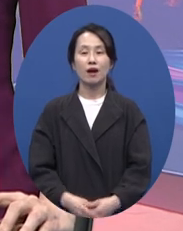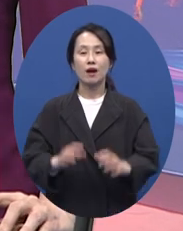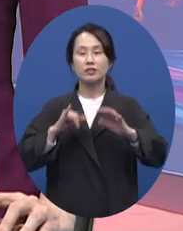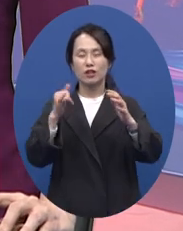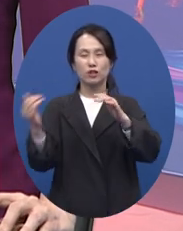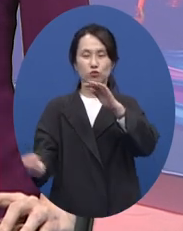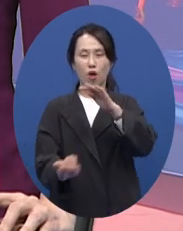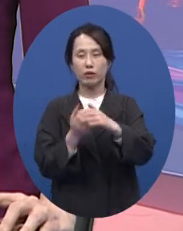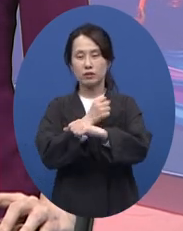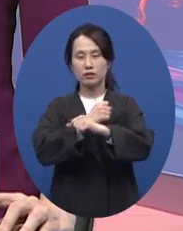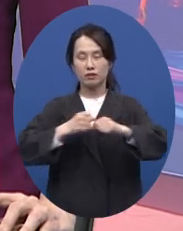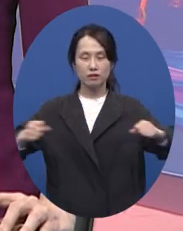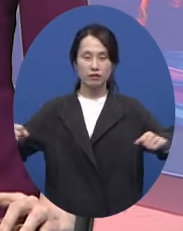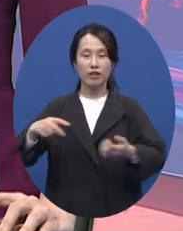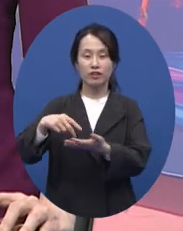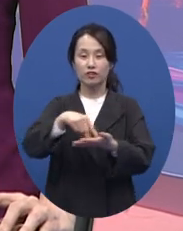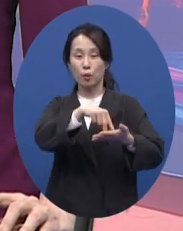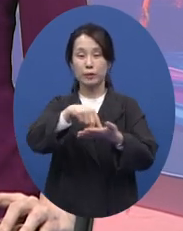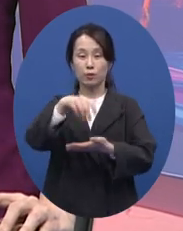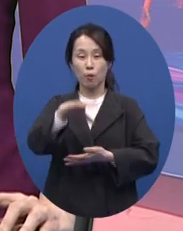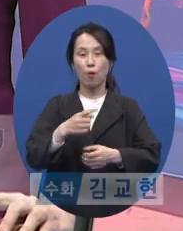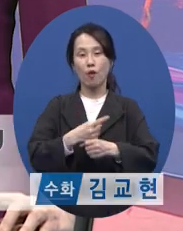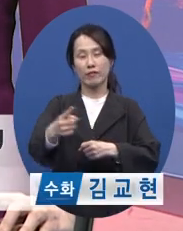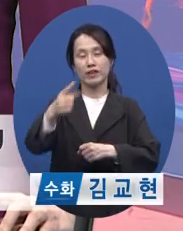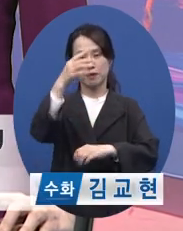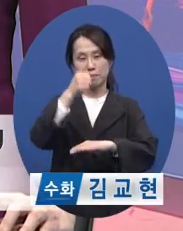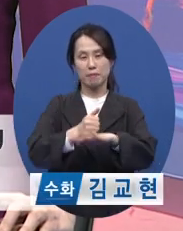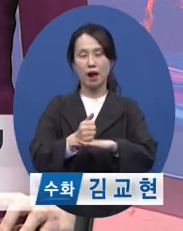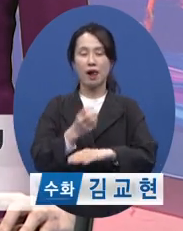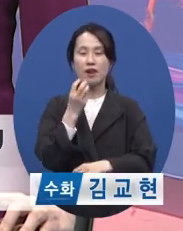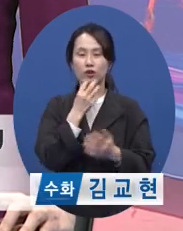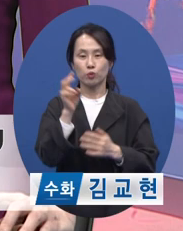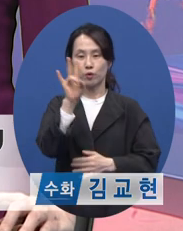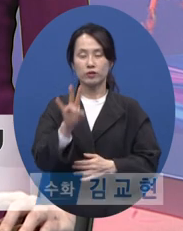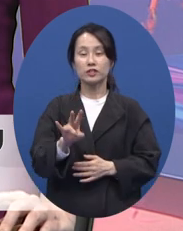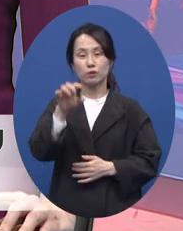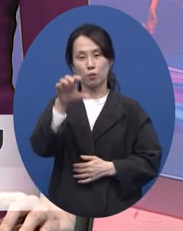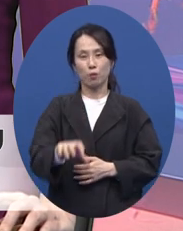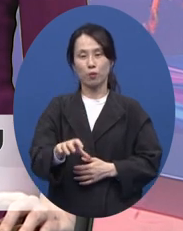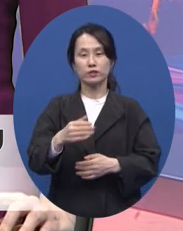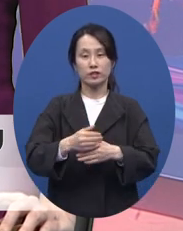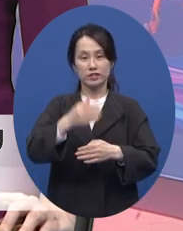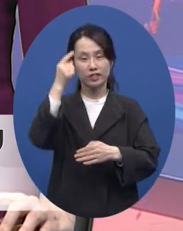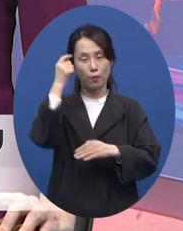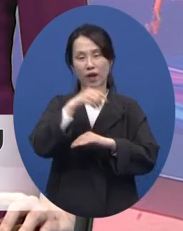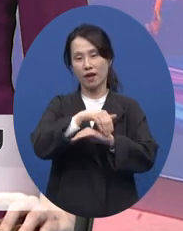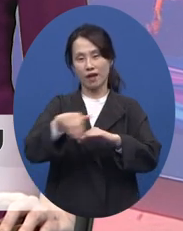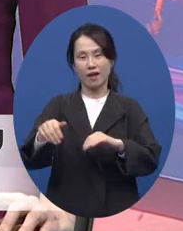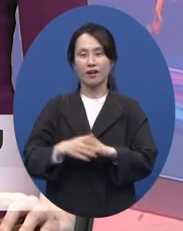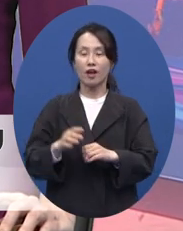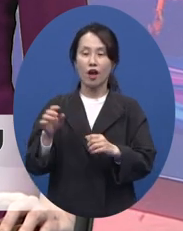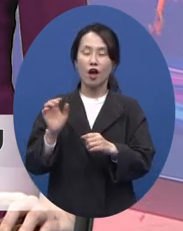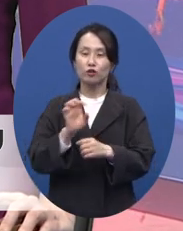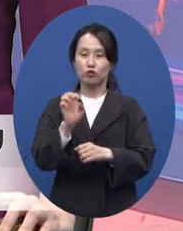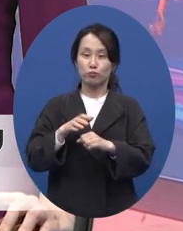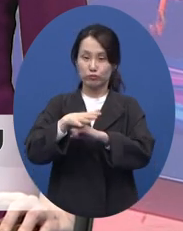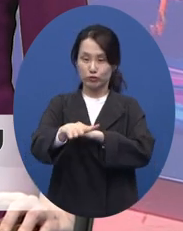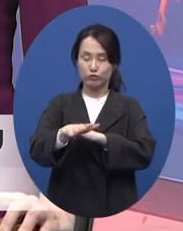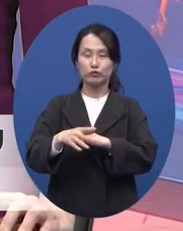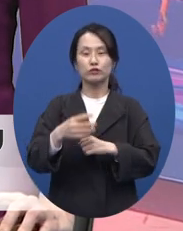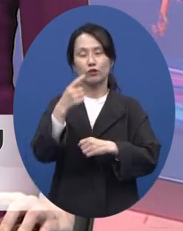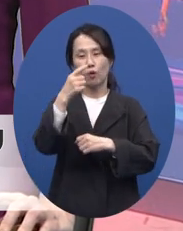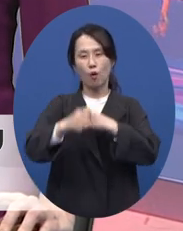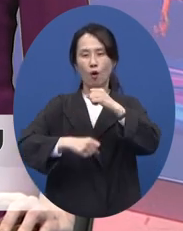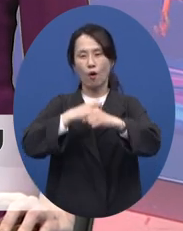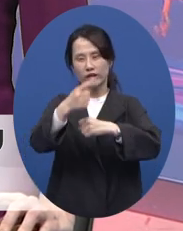세계 최대 규모의 인공 서핑 산이 내년 말 경기도 시흥시 아 후에 들어섭니다 유럽풍 해변에 사계절